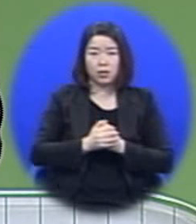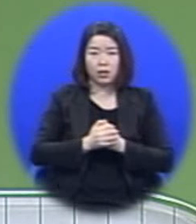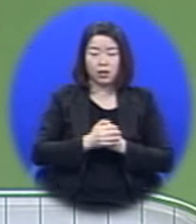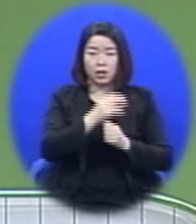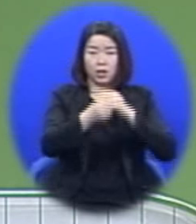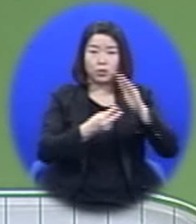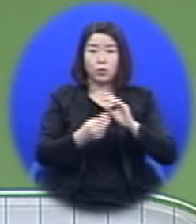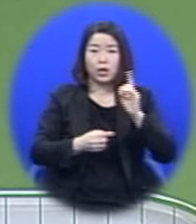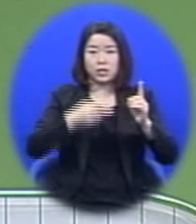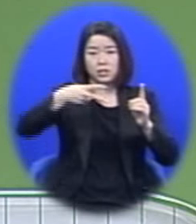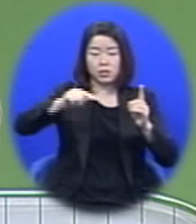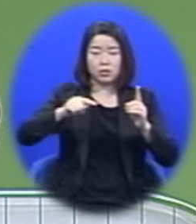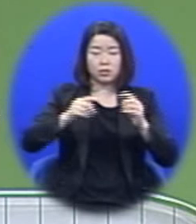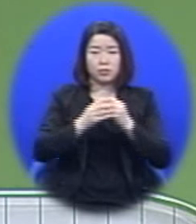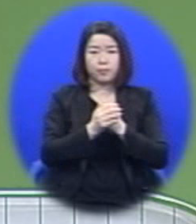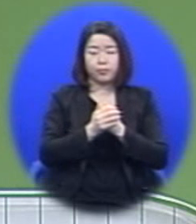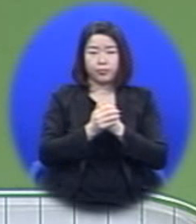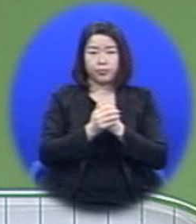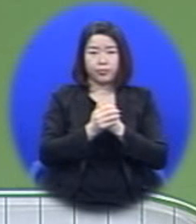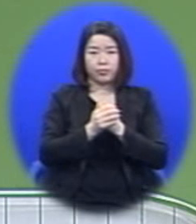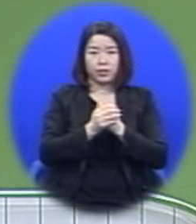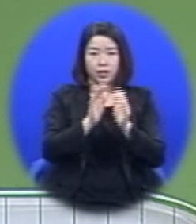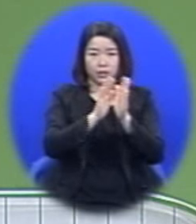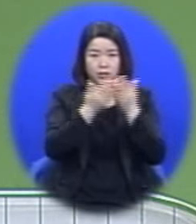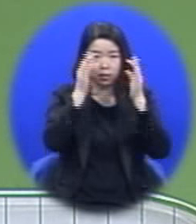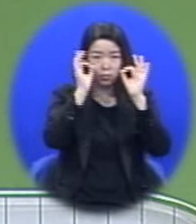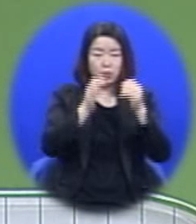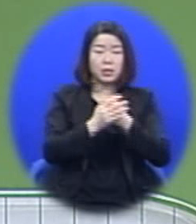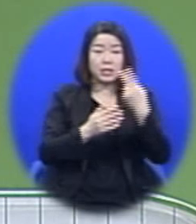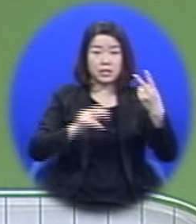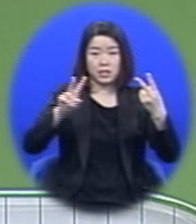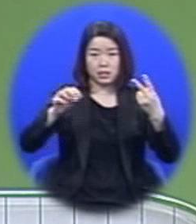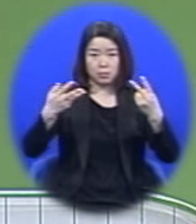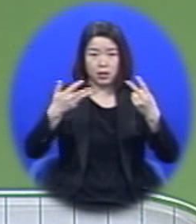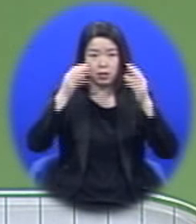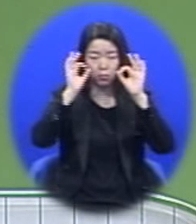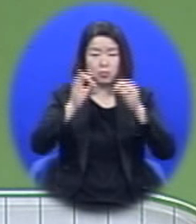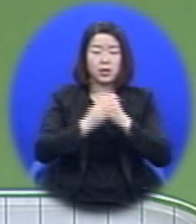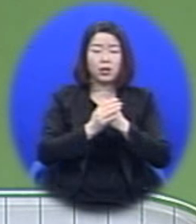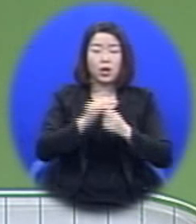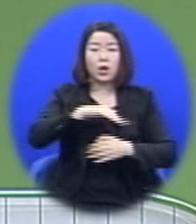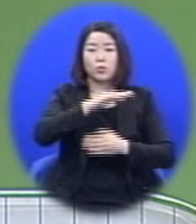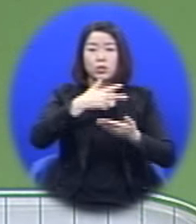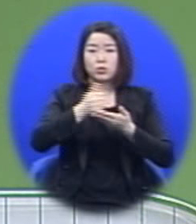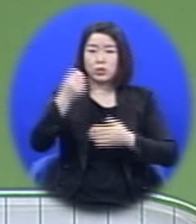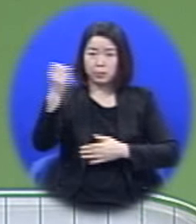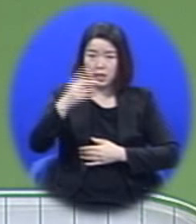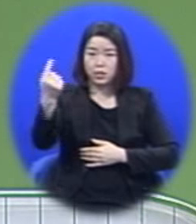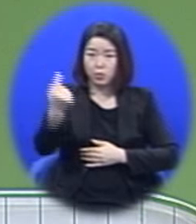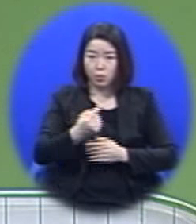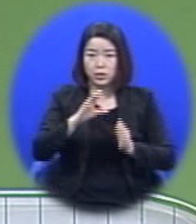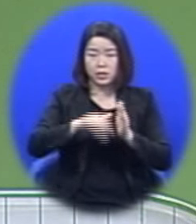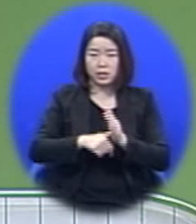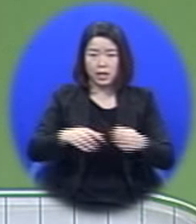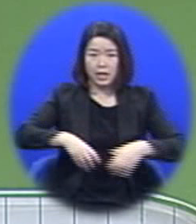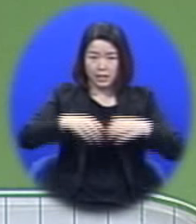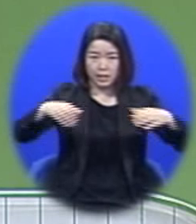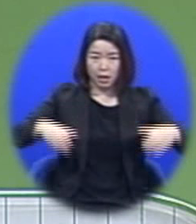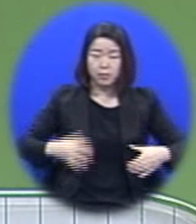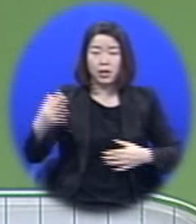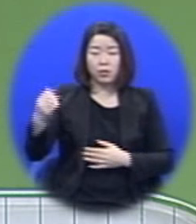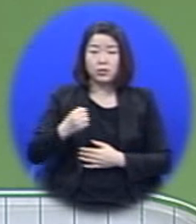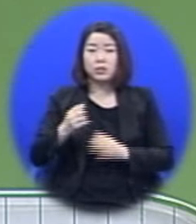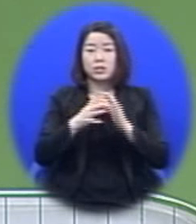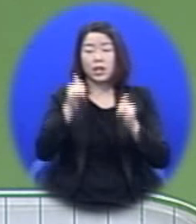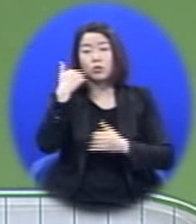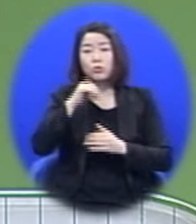요한일서 2장 28절에 우리 주님 재림이 오실 때 그때 담대함을 얻는 자가